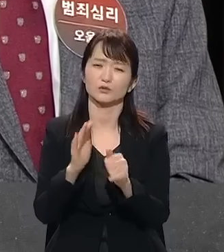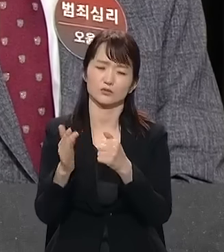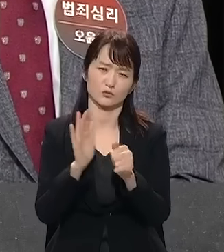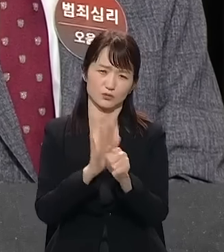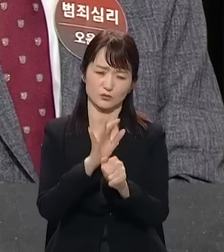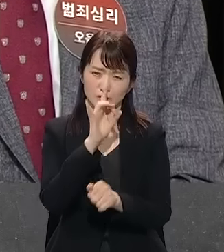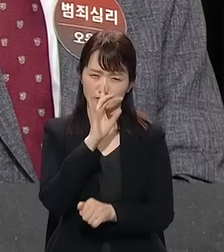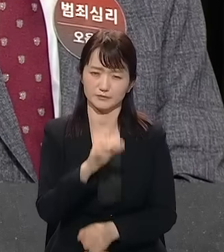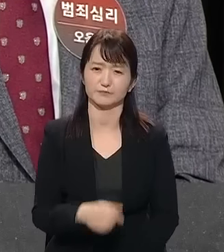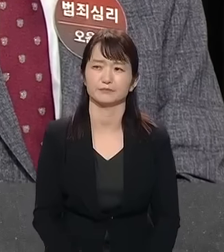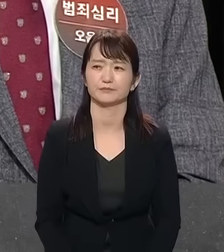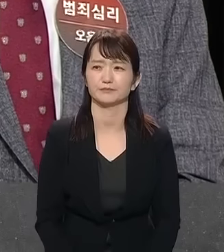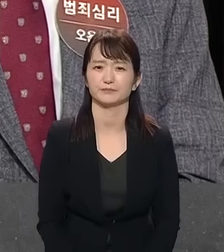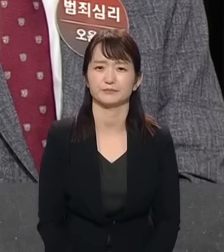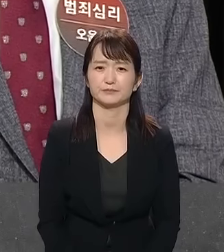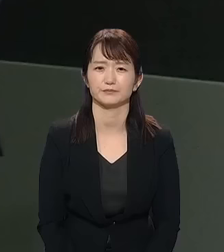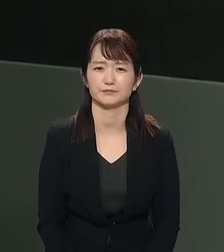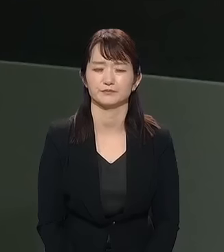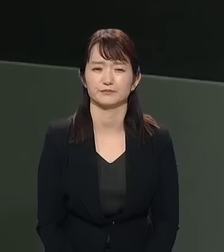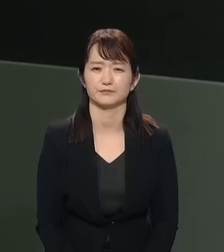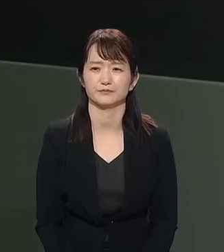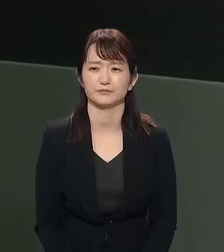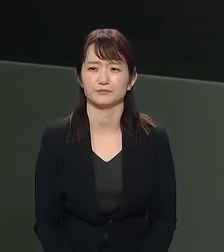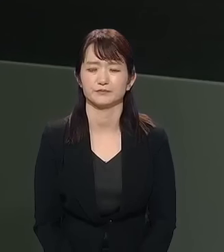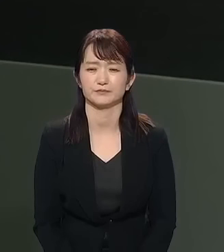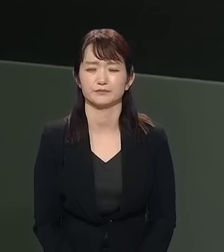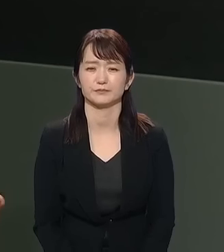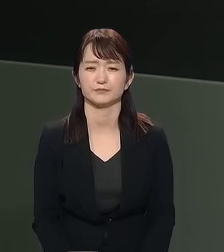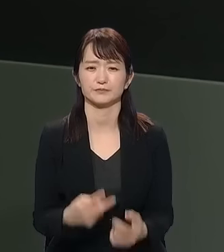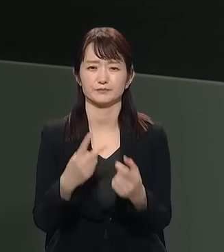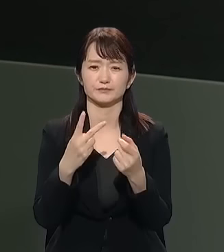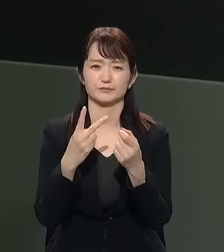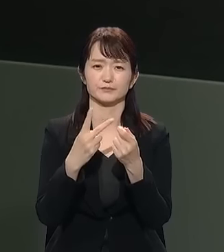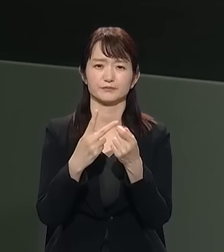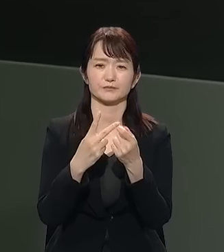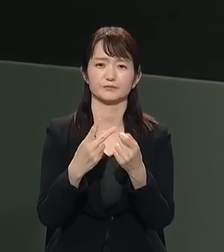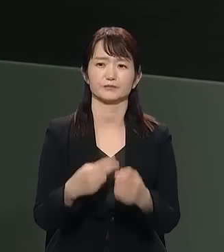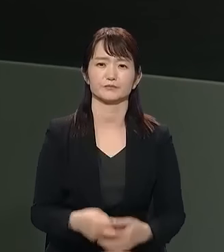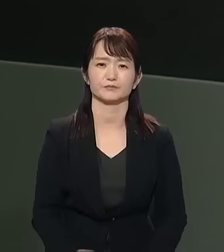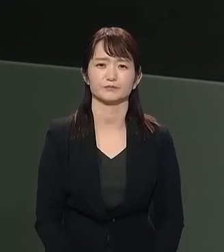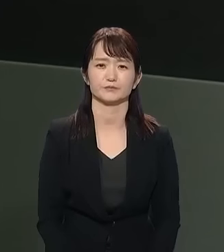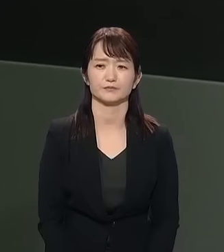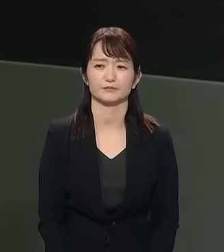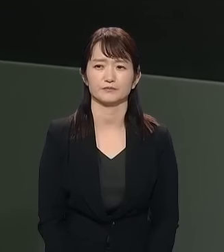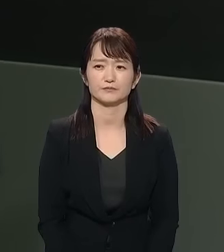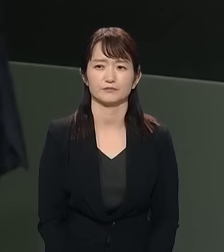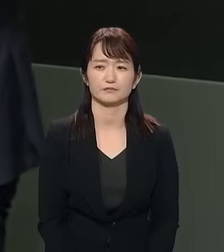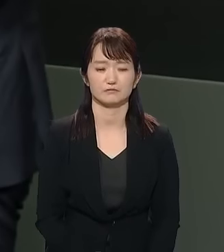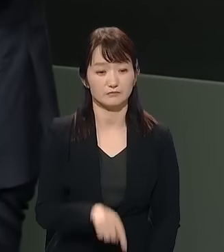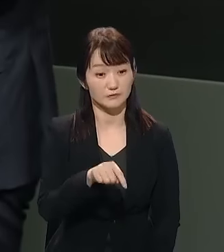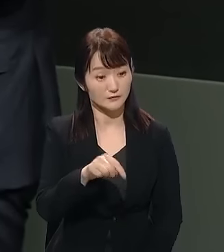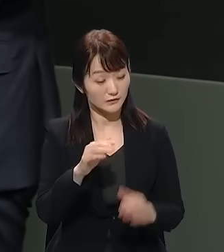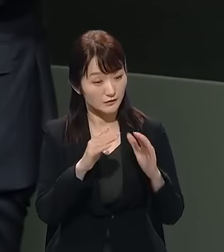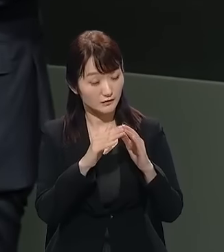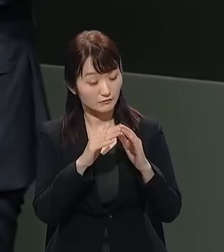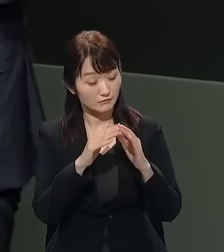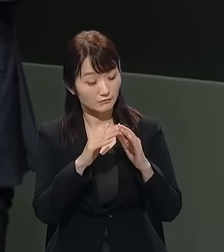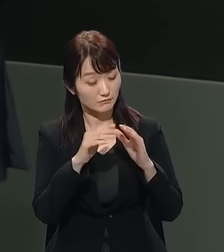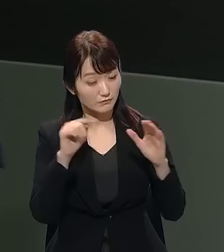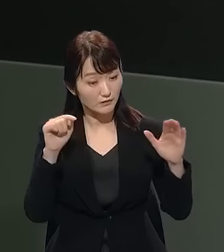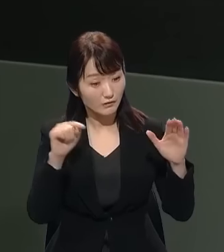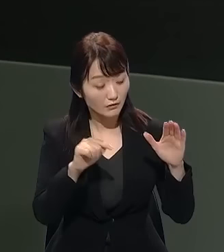하는 생각이 듭니다 그렇군요 좋습니다 자 다음 이어가죠이 집이 아닌가봐요